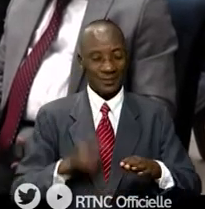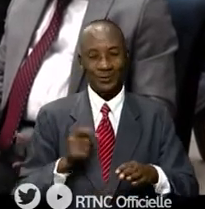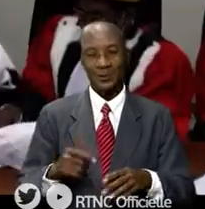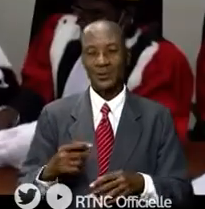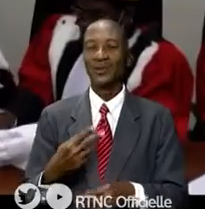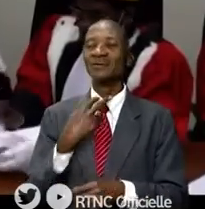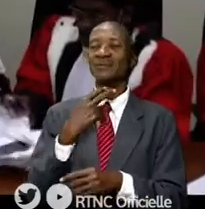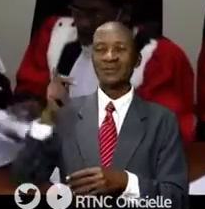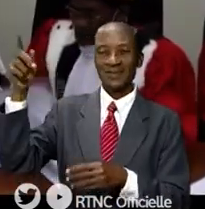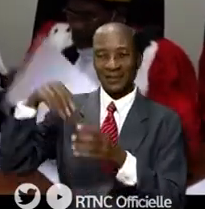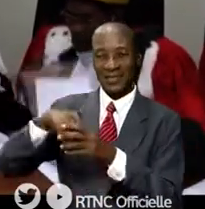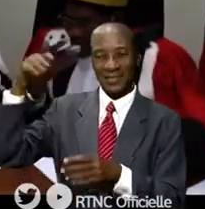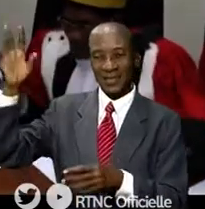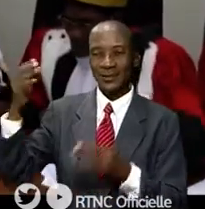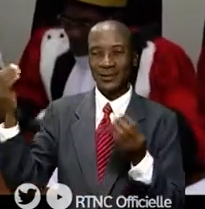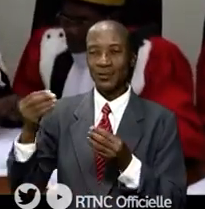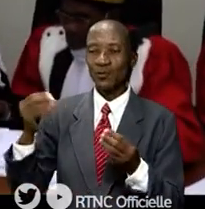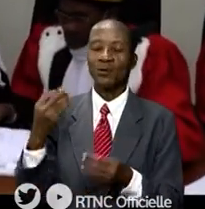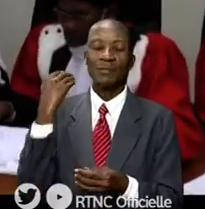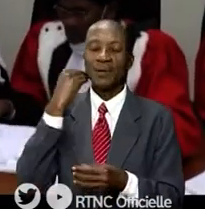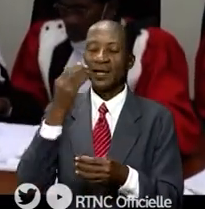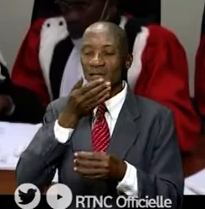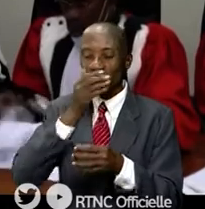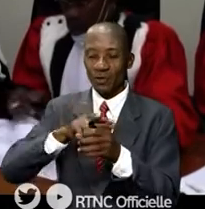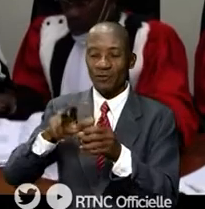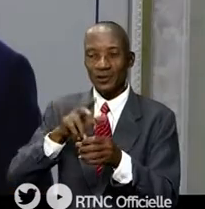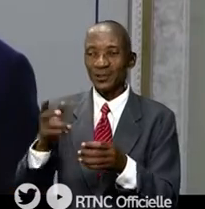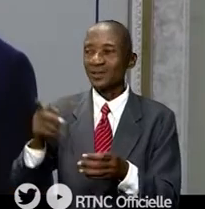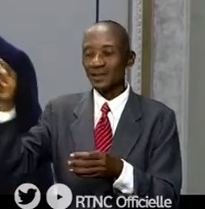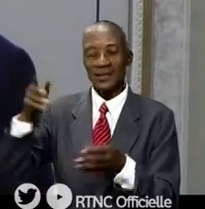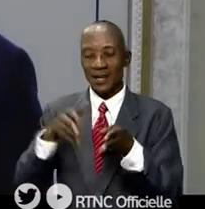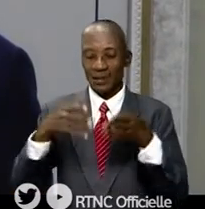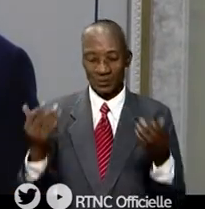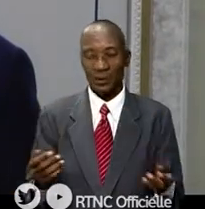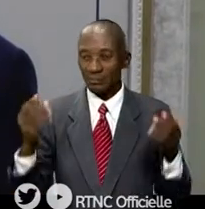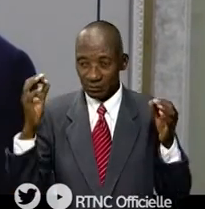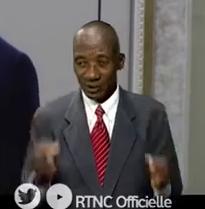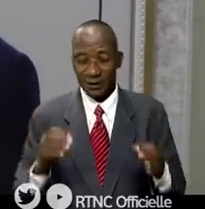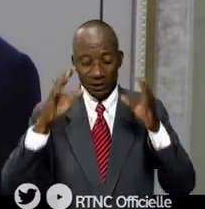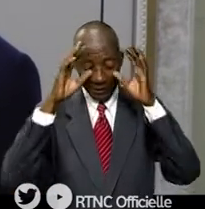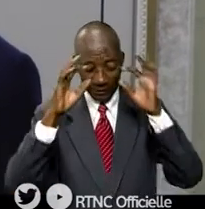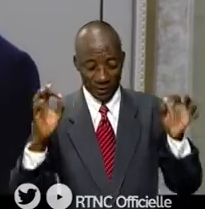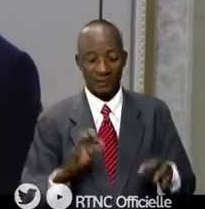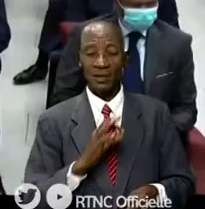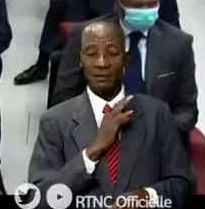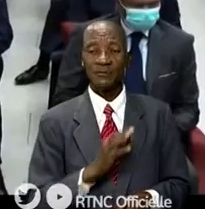sanitaire due au coronavirus, n'a pas pris part à cette cérémonie. Le chef de l'État, Félix-Antoine Tshisekedi Tshilombo, a été